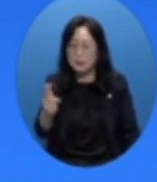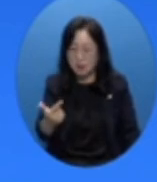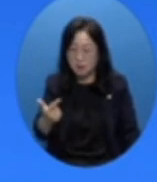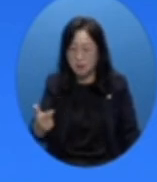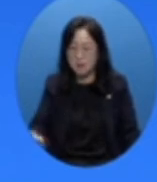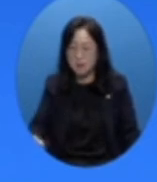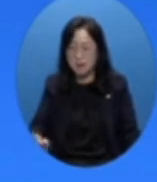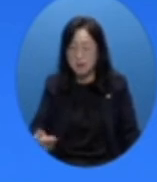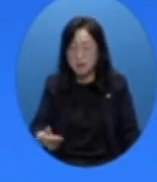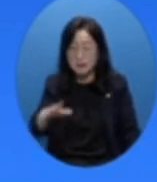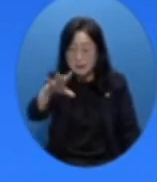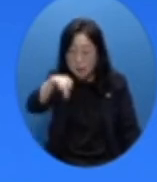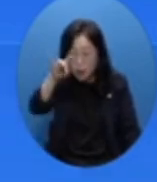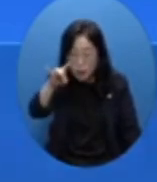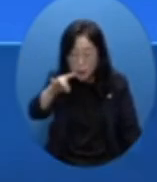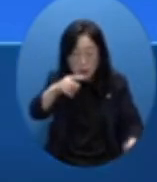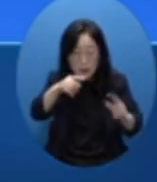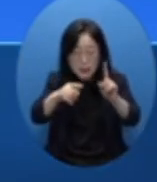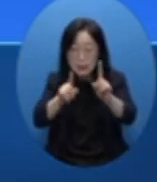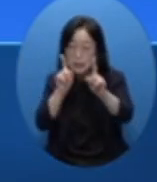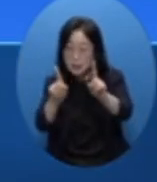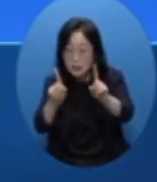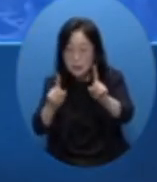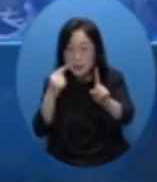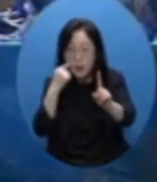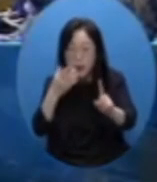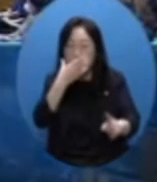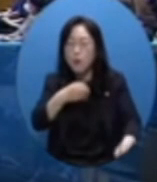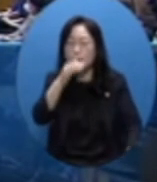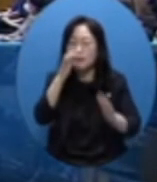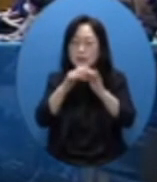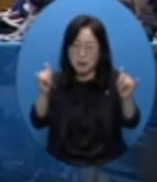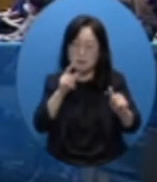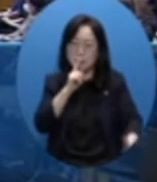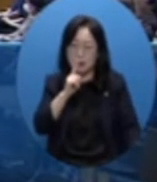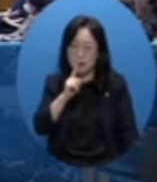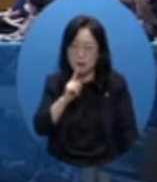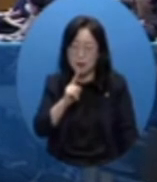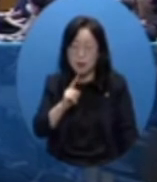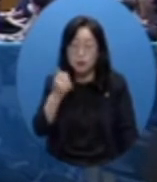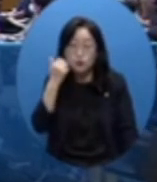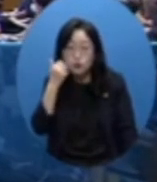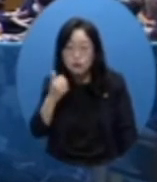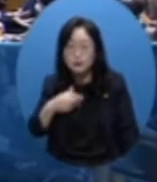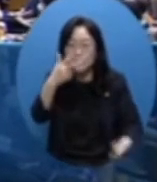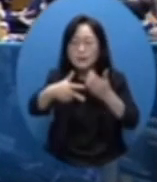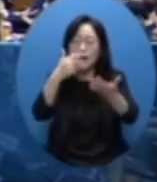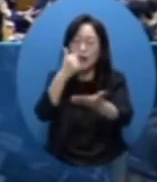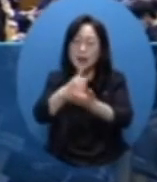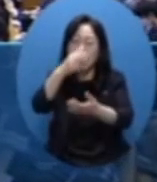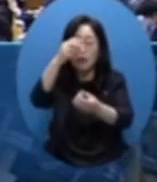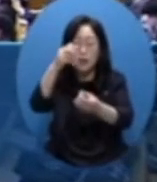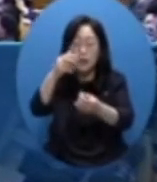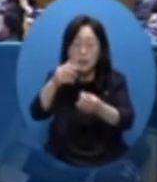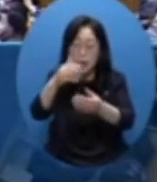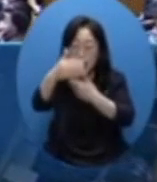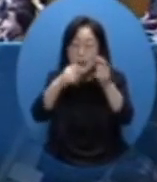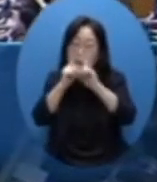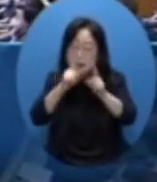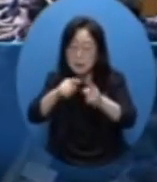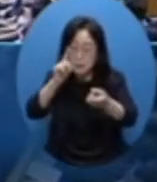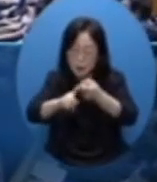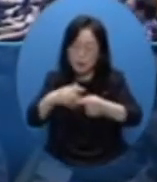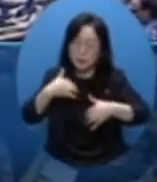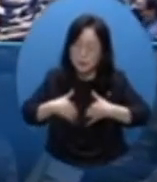구절이 복 있는 사람은 하고 축복합니다 그런데 머리가 어떻게 보이느냐 오직 야외 율법을 즐거워하여 그 율법을